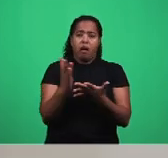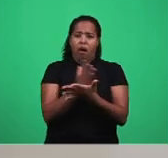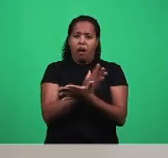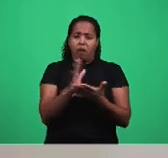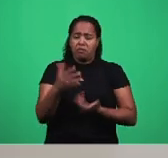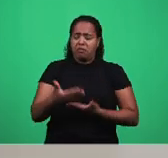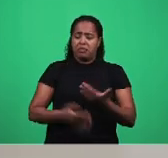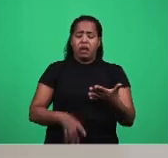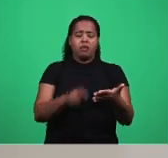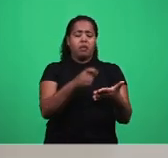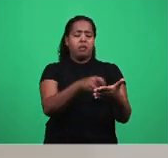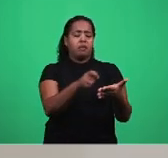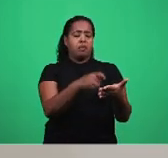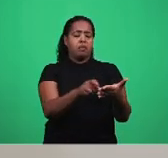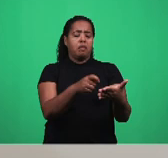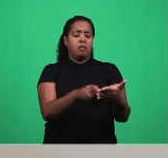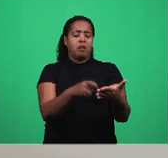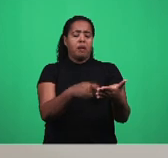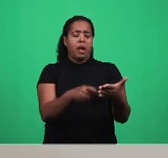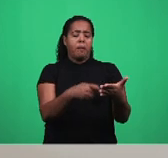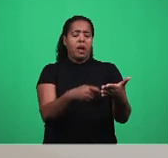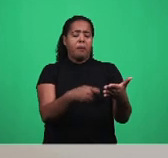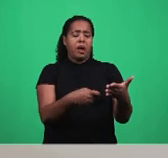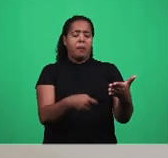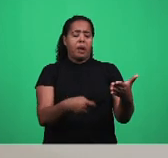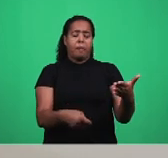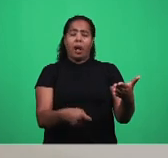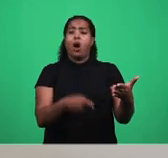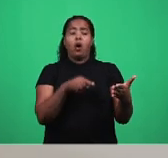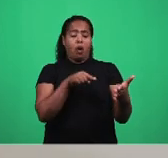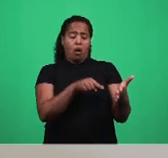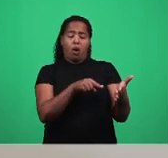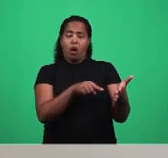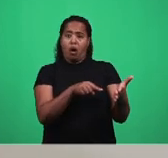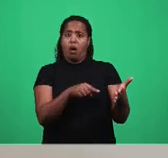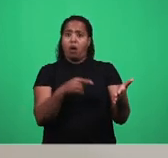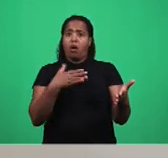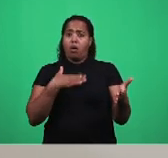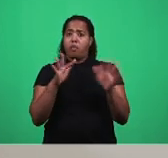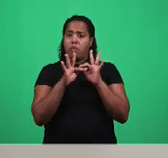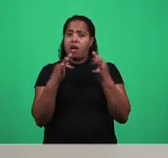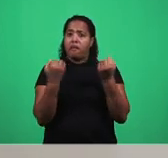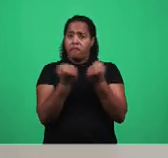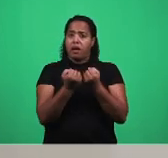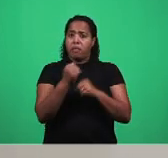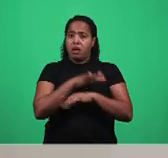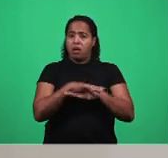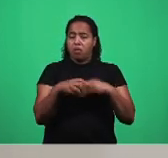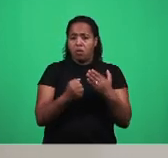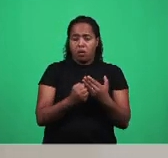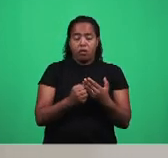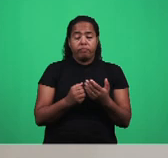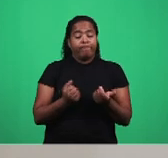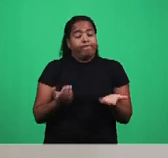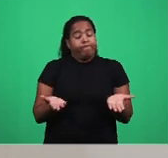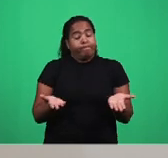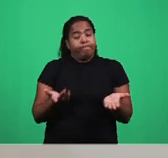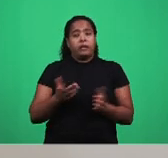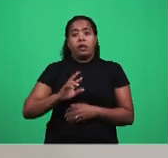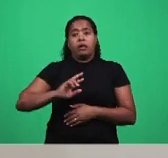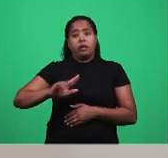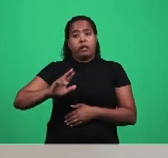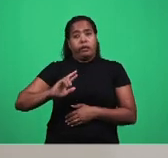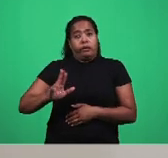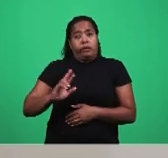disant je conseille d'utiliser cela parce que notre famille a été rétablie. Cela, bien évidemment, ce n'est